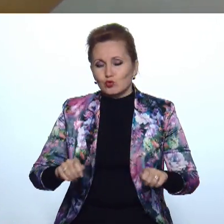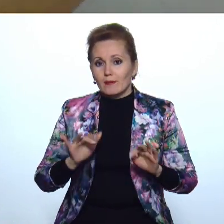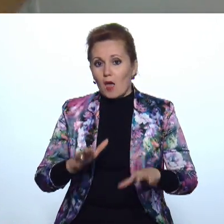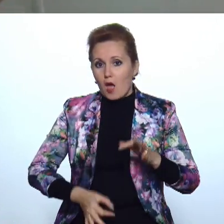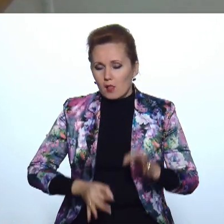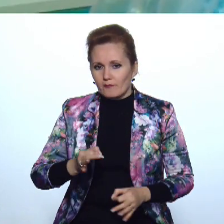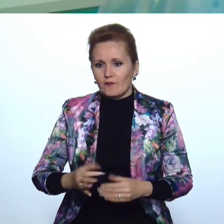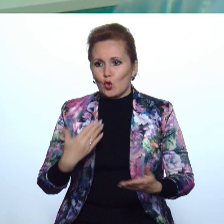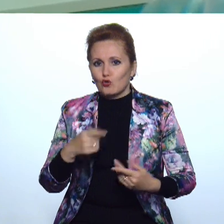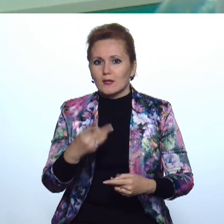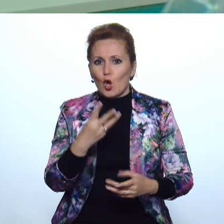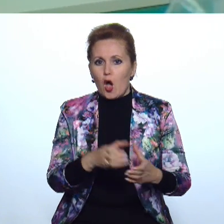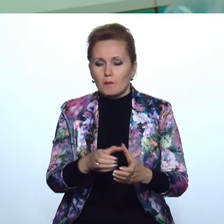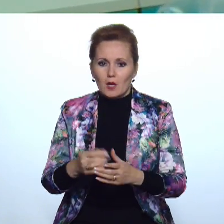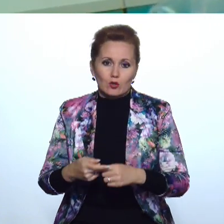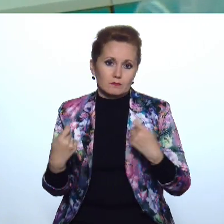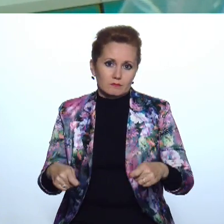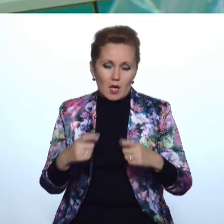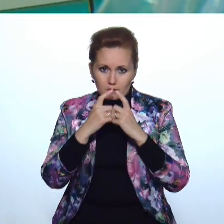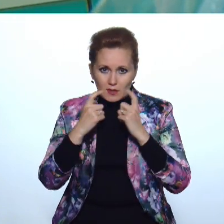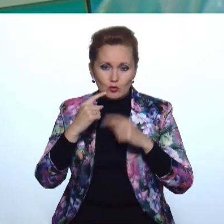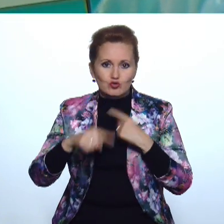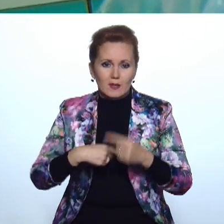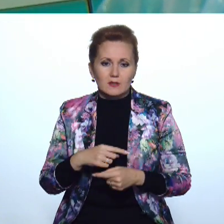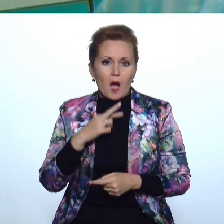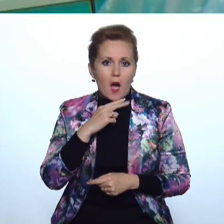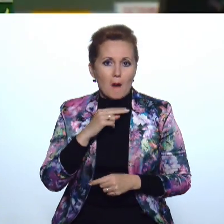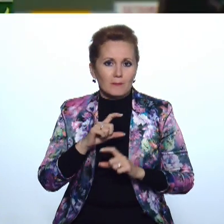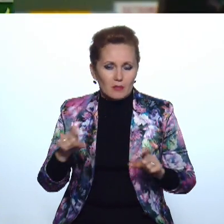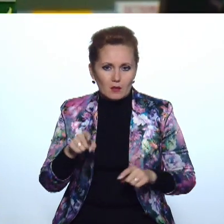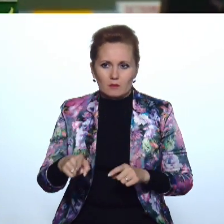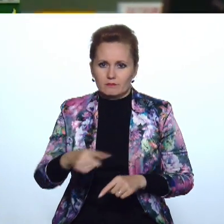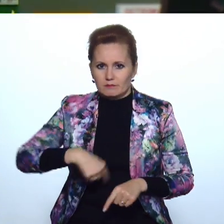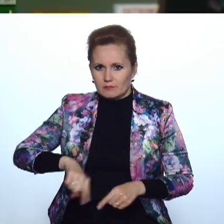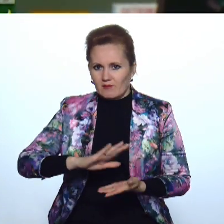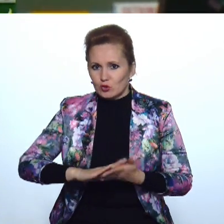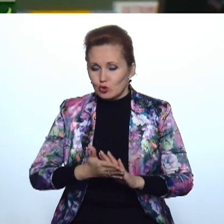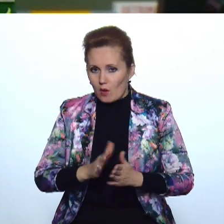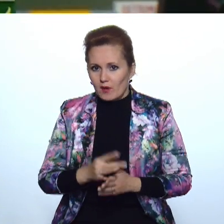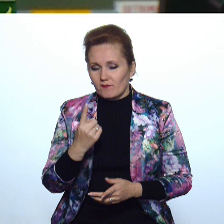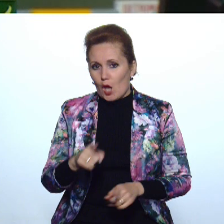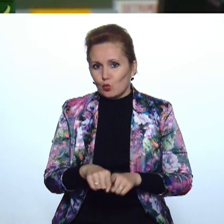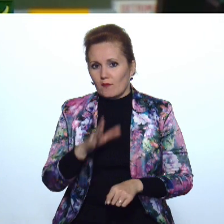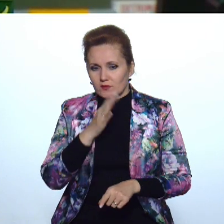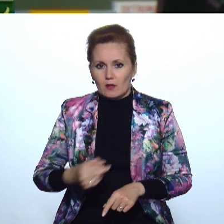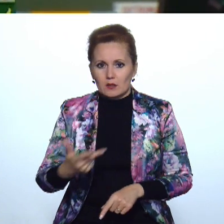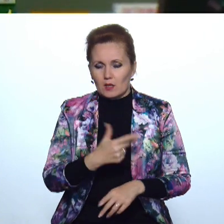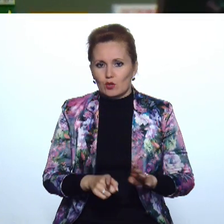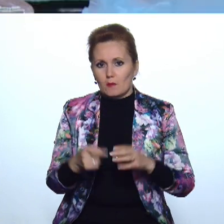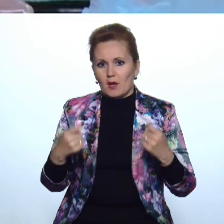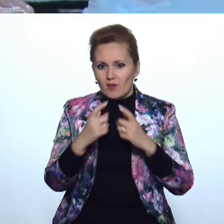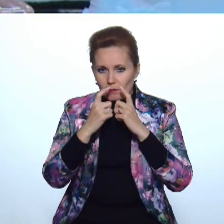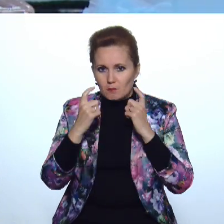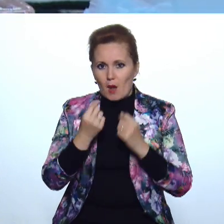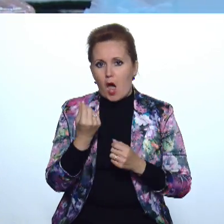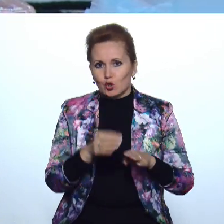отношении трех компаний, которые реализовывали маски через аптеки. Их подозревают в сговоре. В одно и то же время все три начали продавать маски